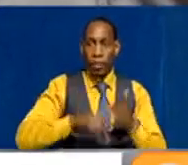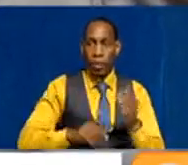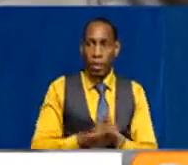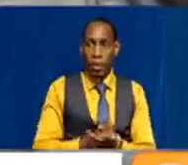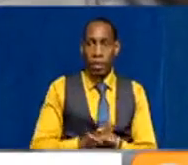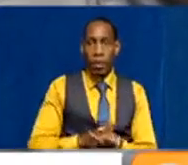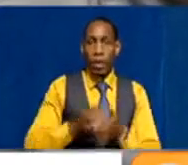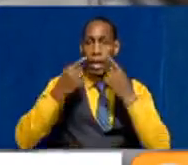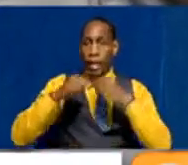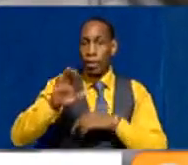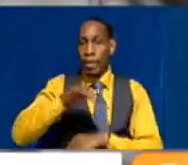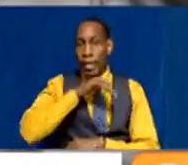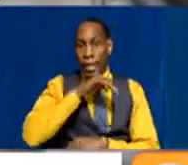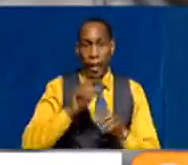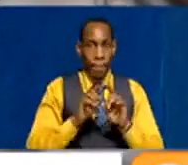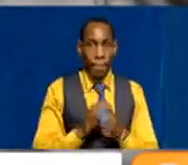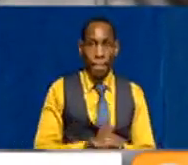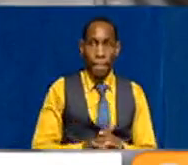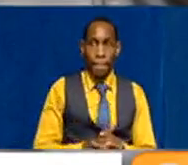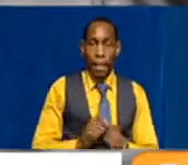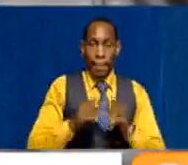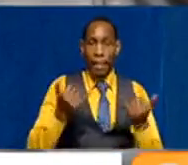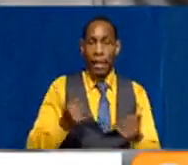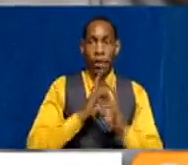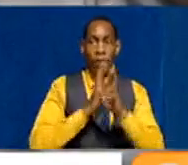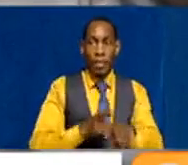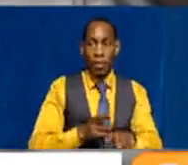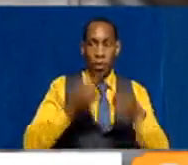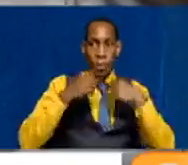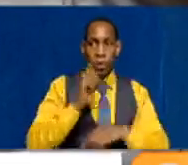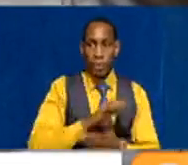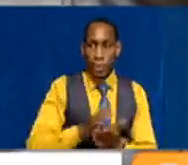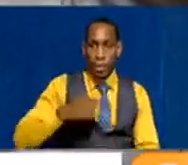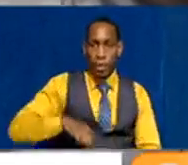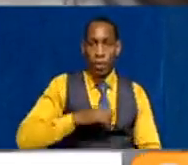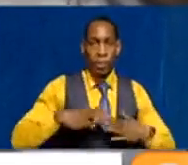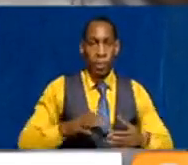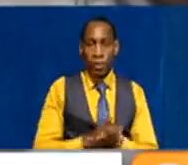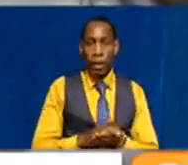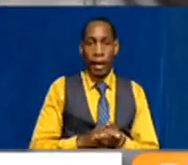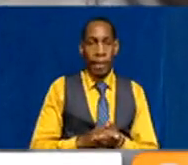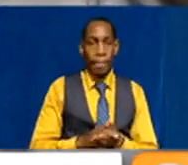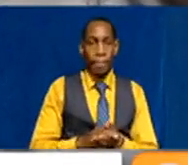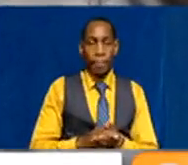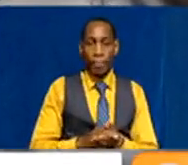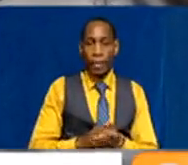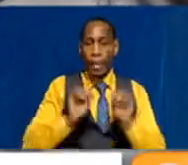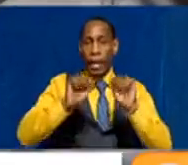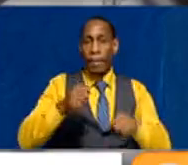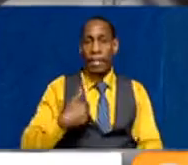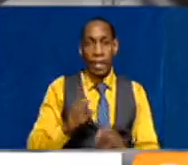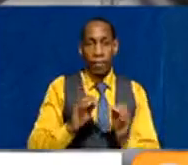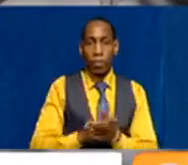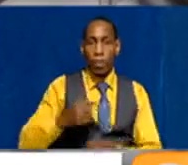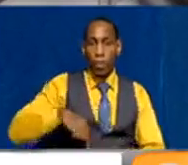ndiye atatangazwa. Na kwa vile matangazo pia walishatoka, sisi kama wananchi hatuna uwezo yoyote. Kitu tunaomba